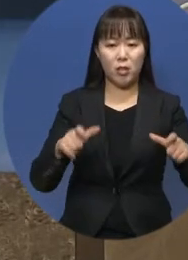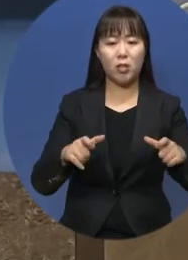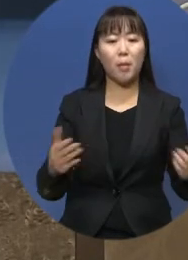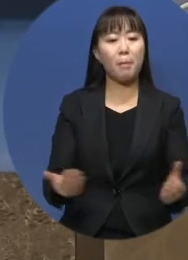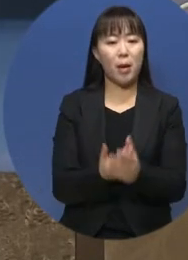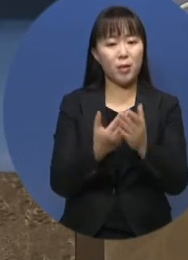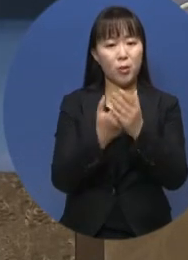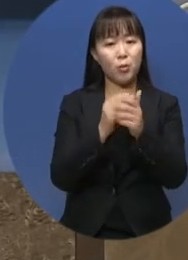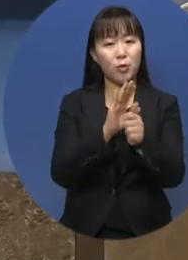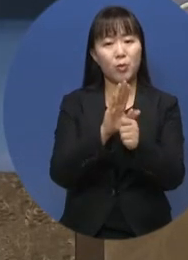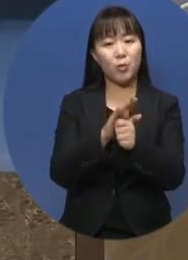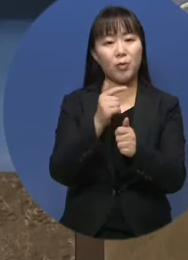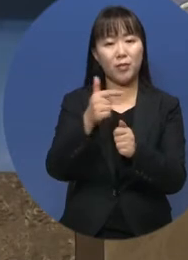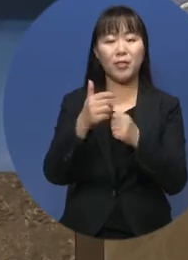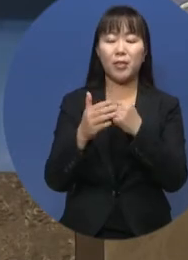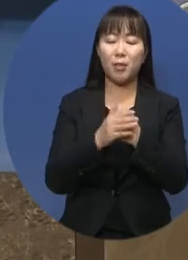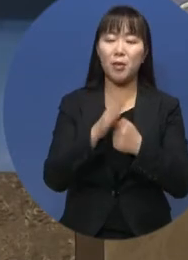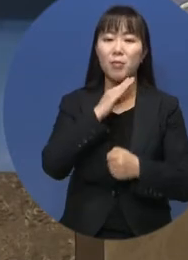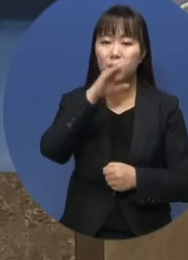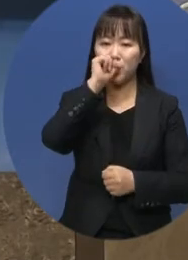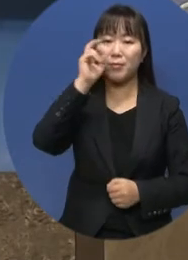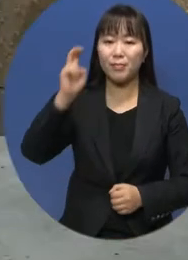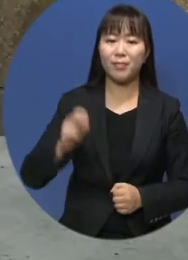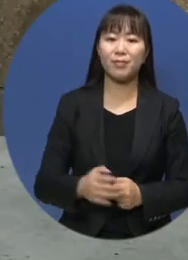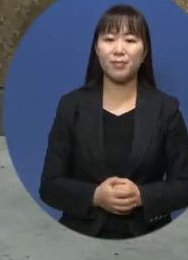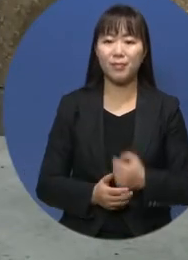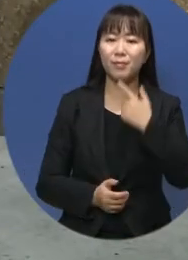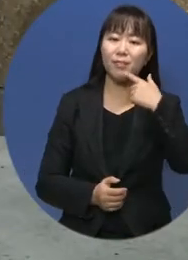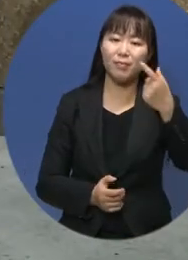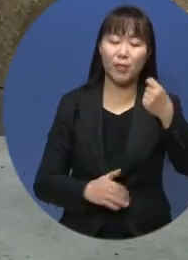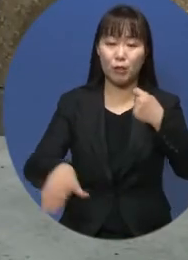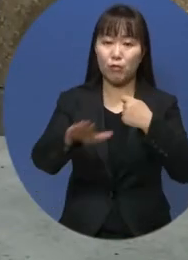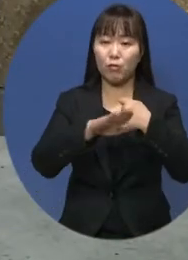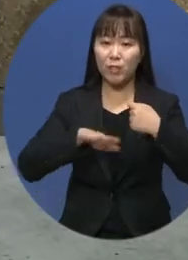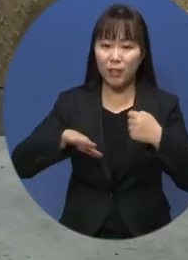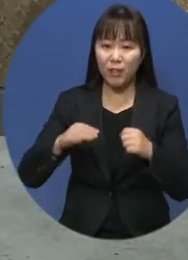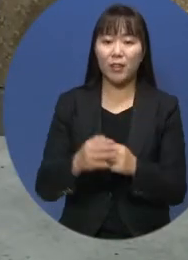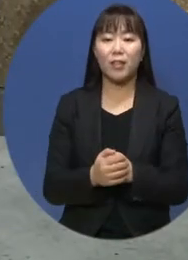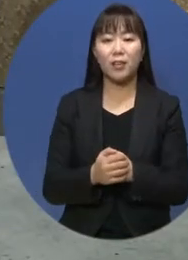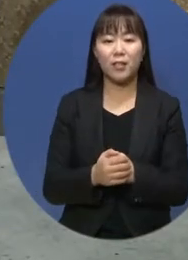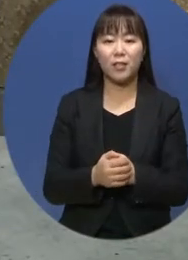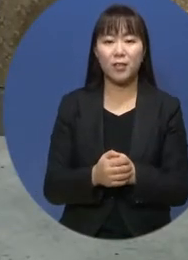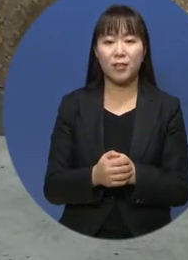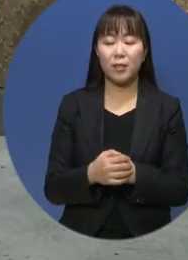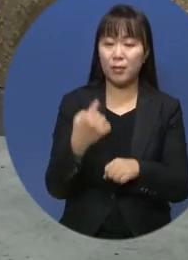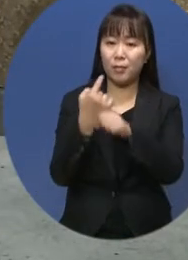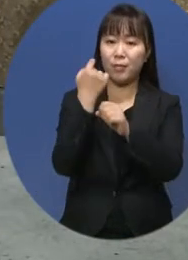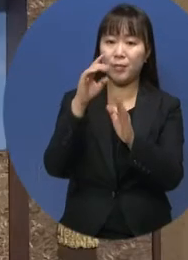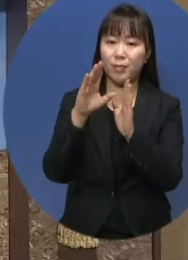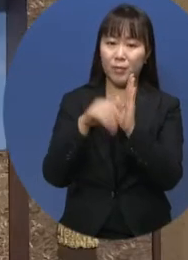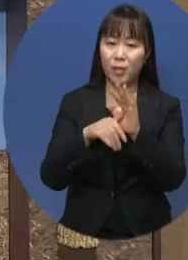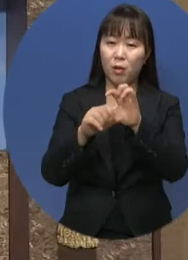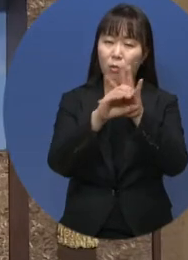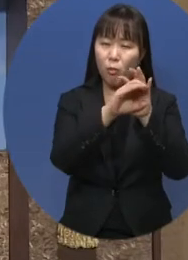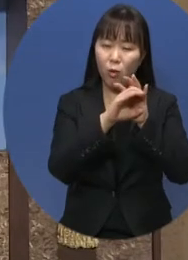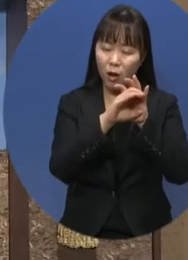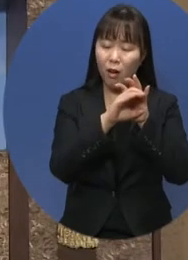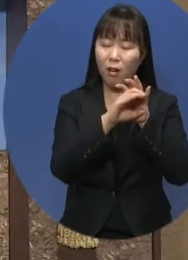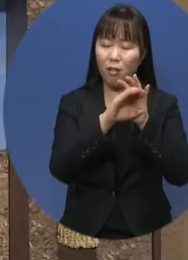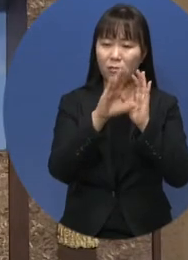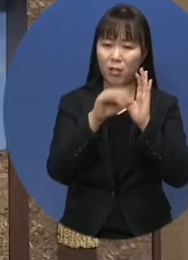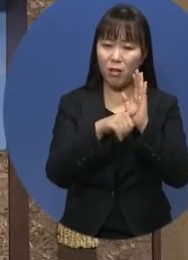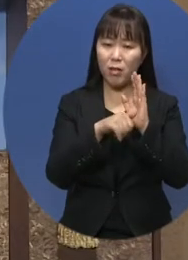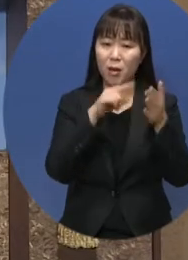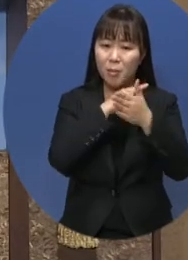활성화에도 기여를 할 수 있어서 대단히 좋을것 같거든요 많습니다 우리가 이번에 그 그 작년에 코라 때도 이렇게